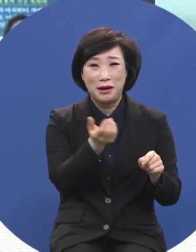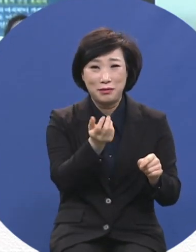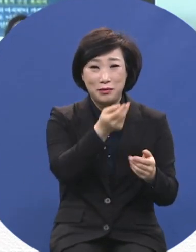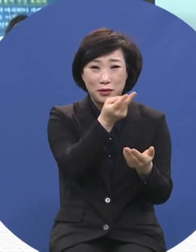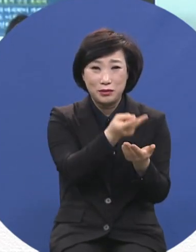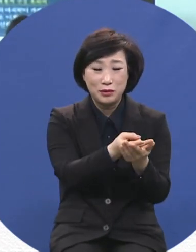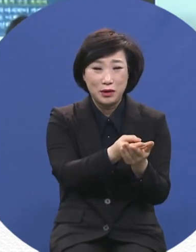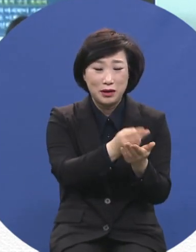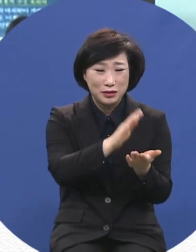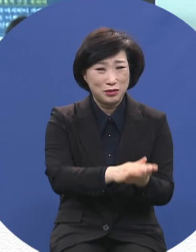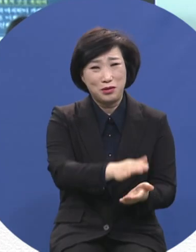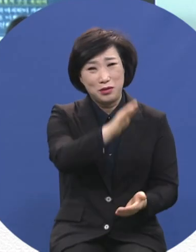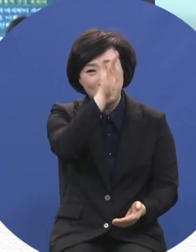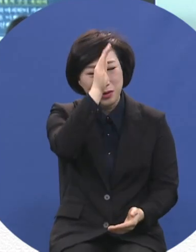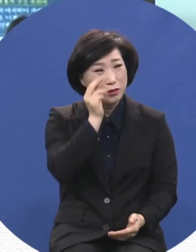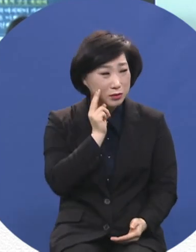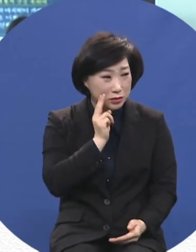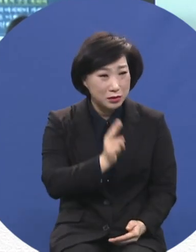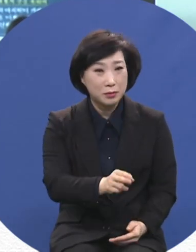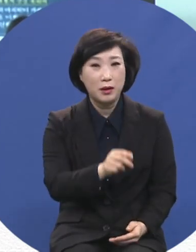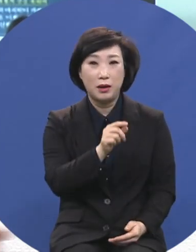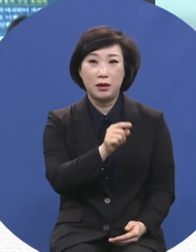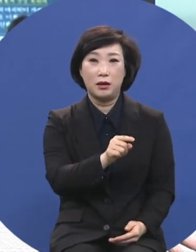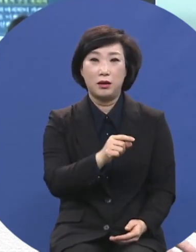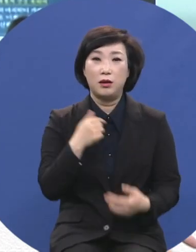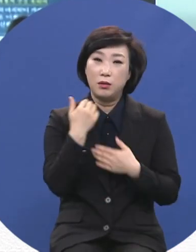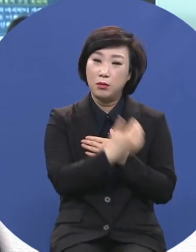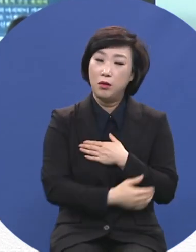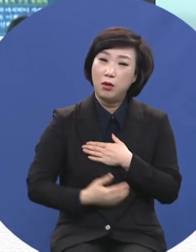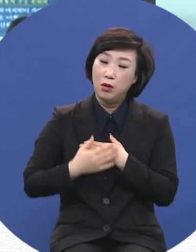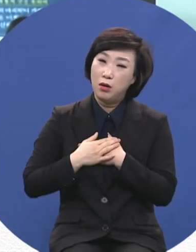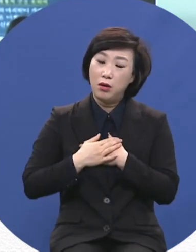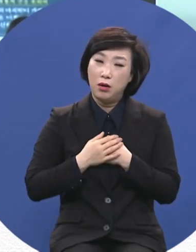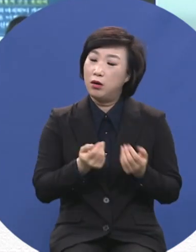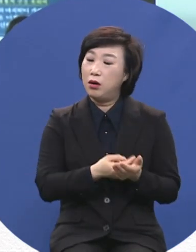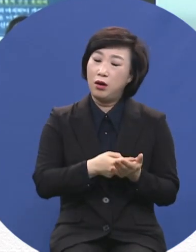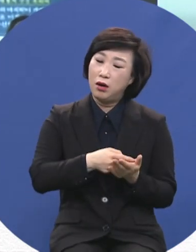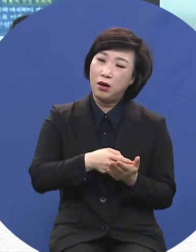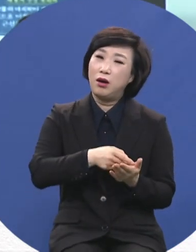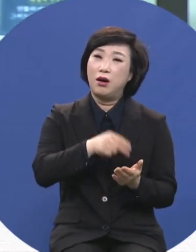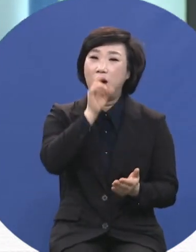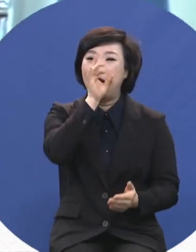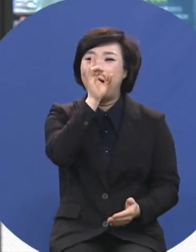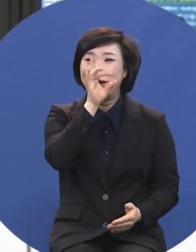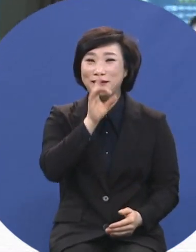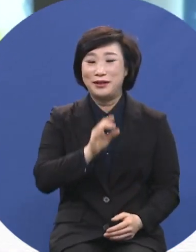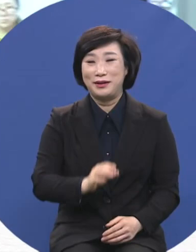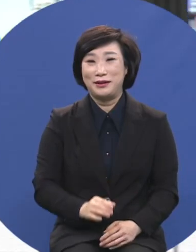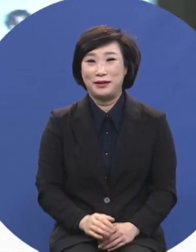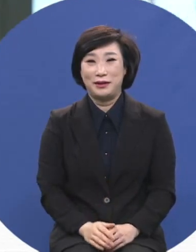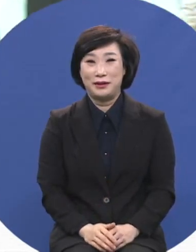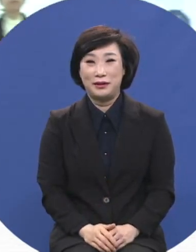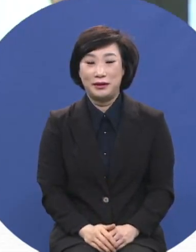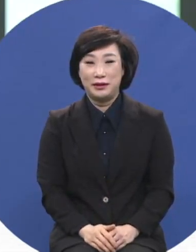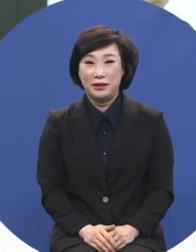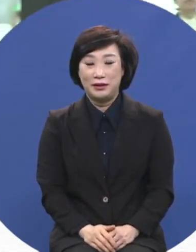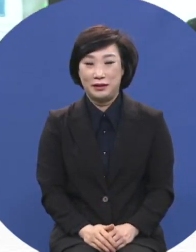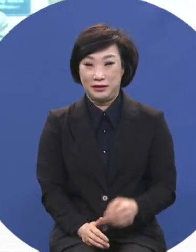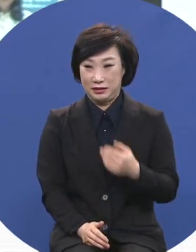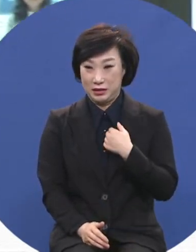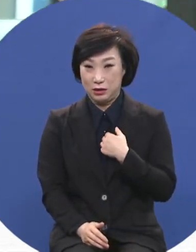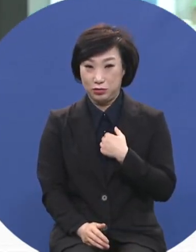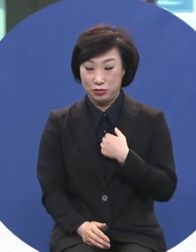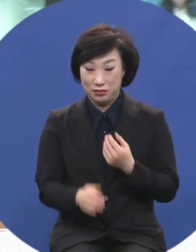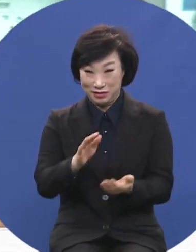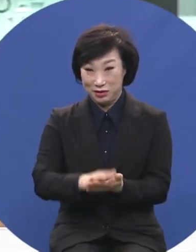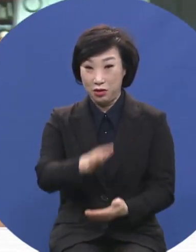얼마나 심한 열병인지 몸을 자유하게 가누지 못합니다. 저도